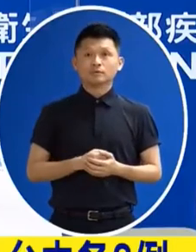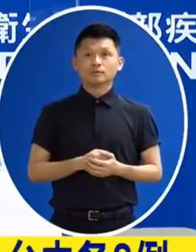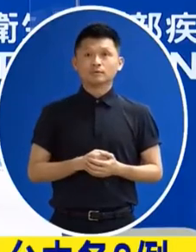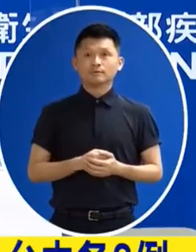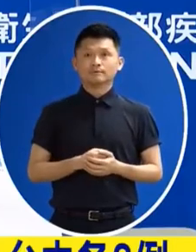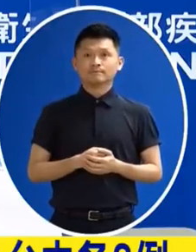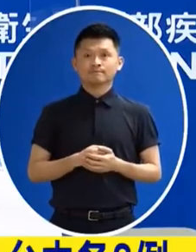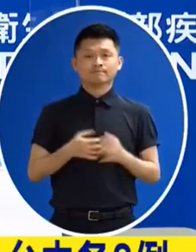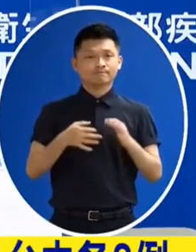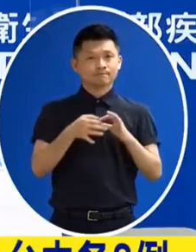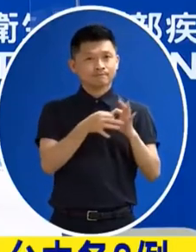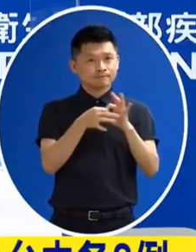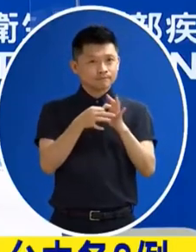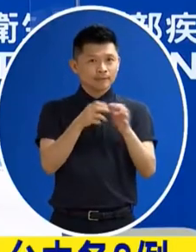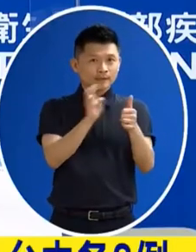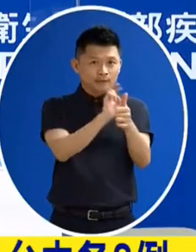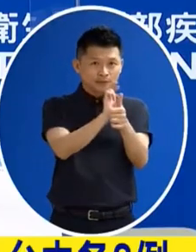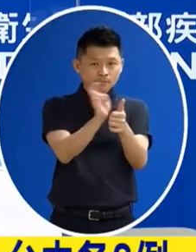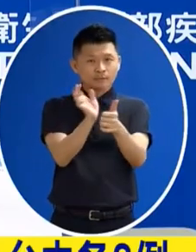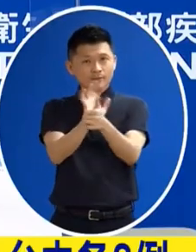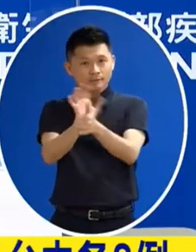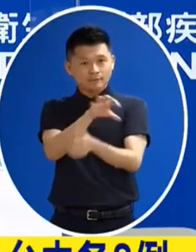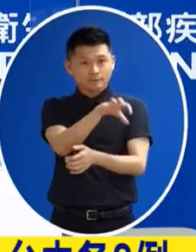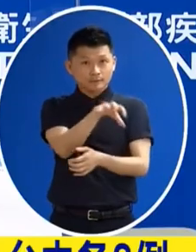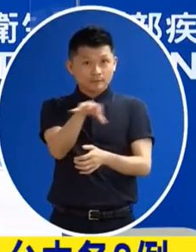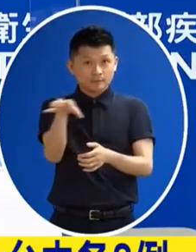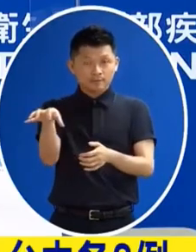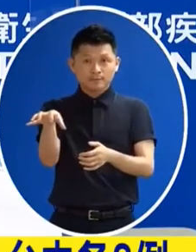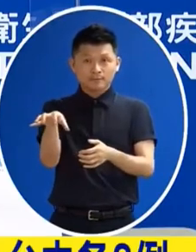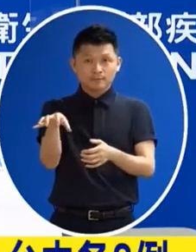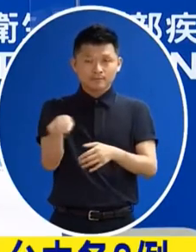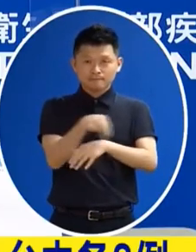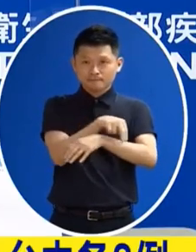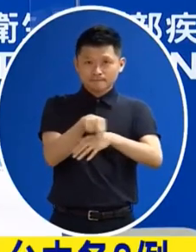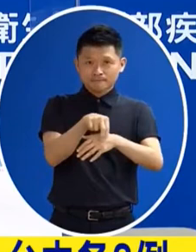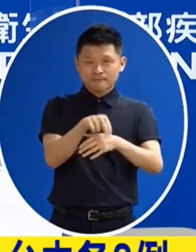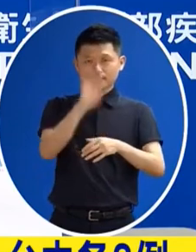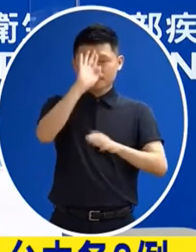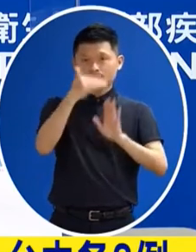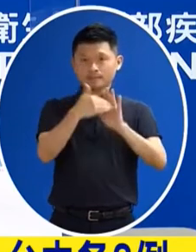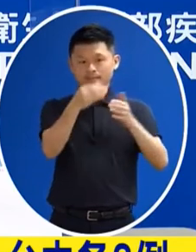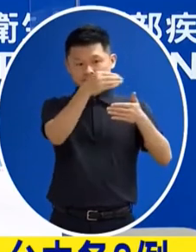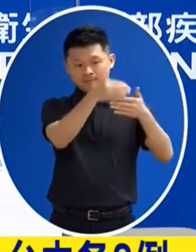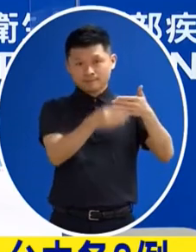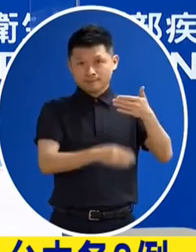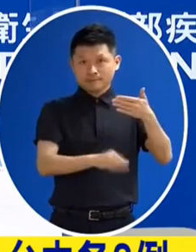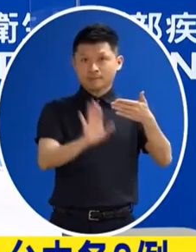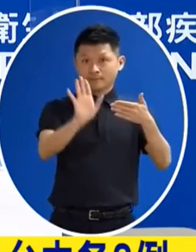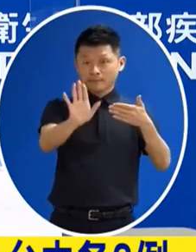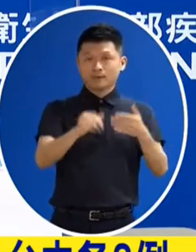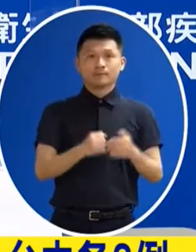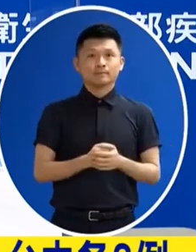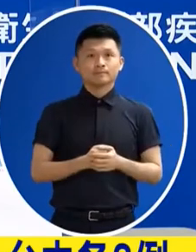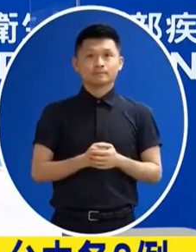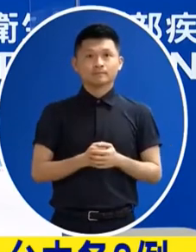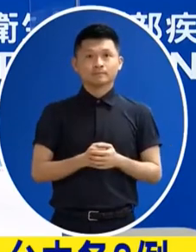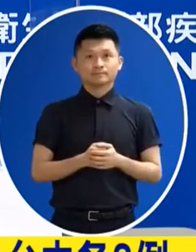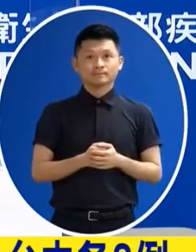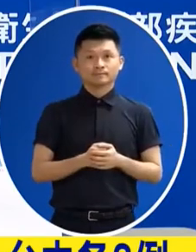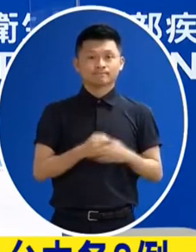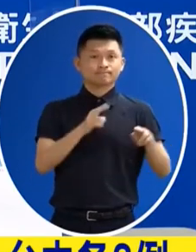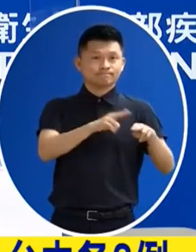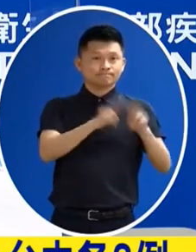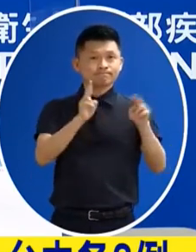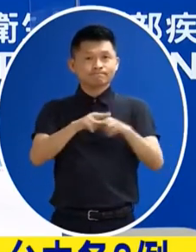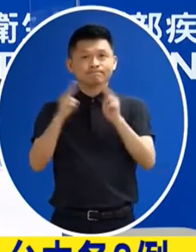这些相关的照顾的机构，我们有订定相关的防疫指引，那逐步的恢复提